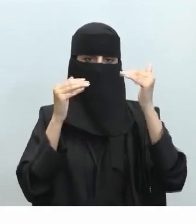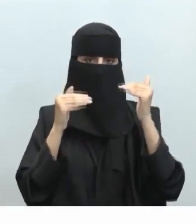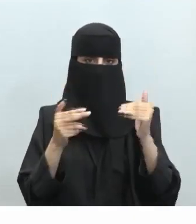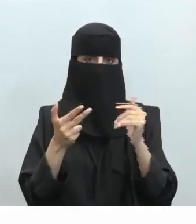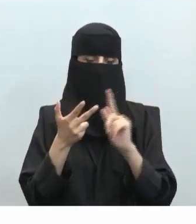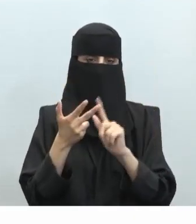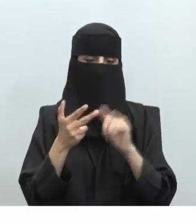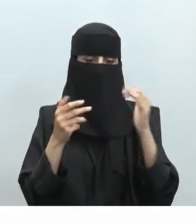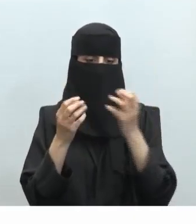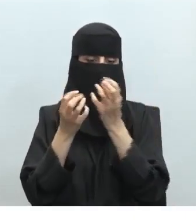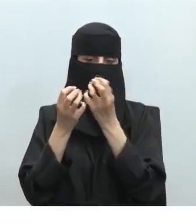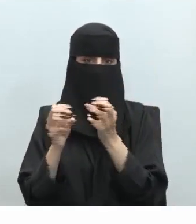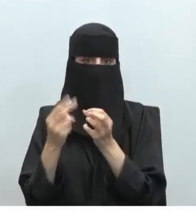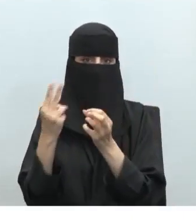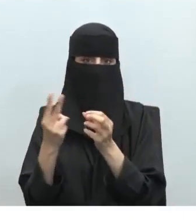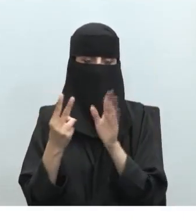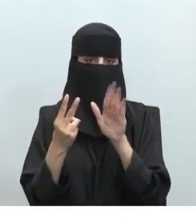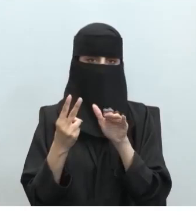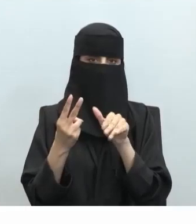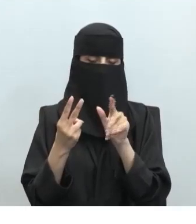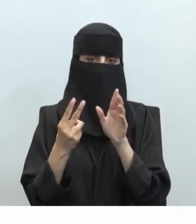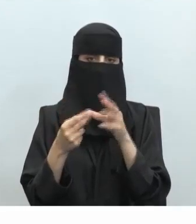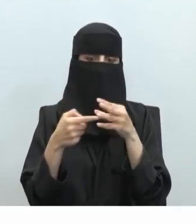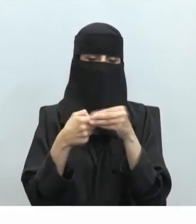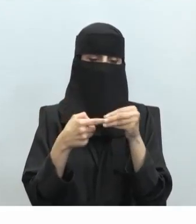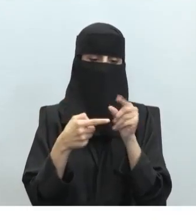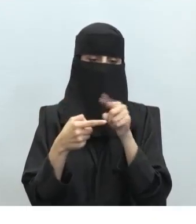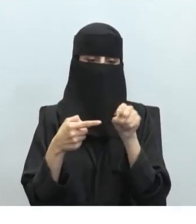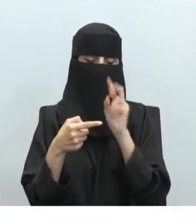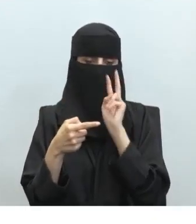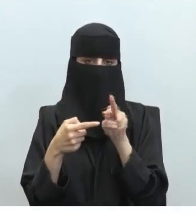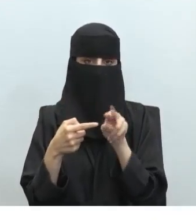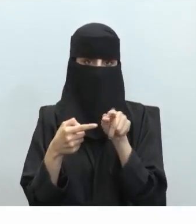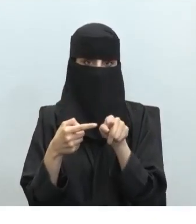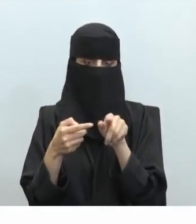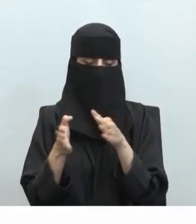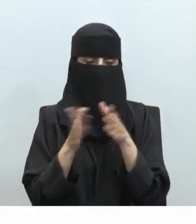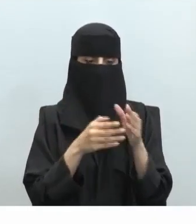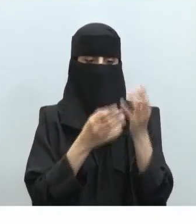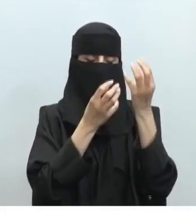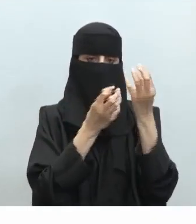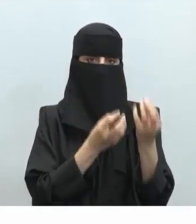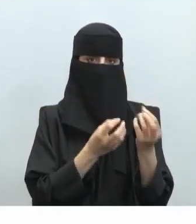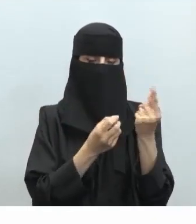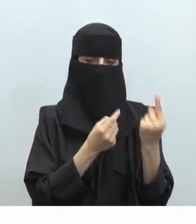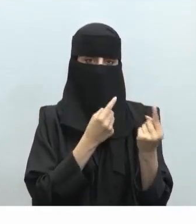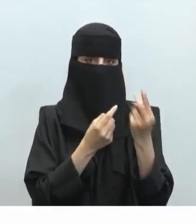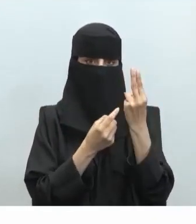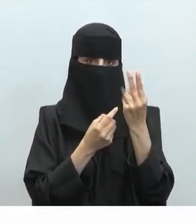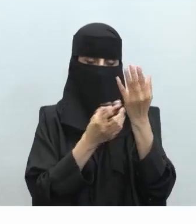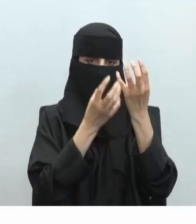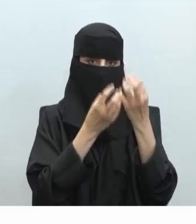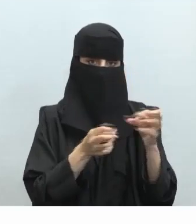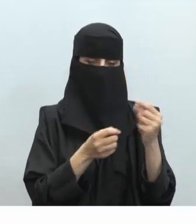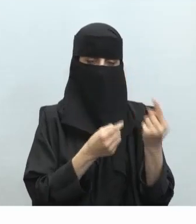لذلك سوف نشاهد الخلل يحدث في الخليه التي حدث فيها خلل في الانقسام الثاني اذا هنا في الصوره